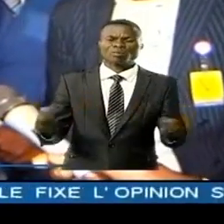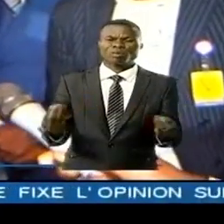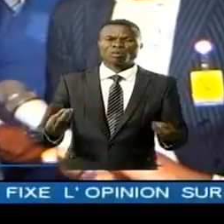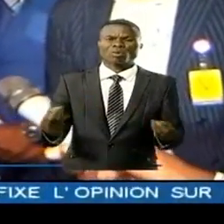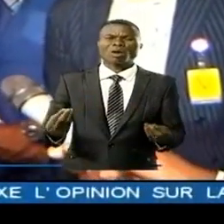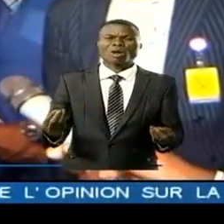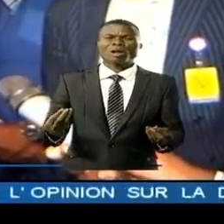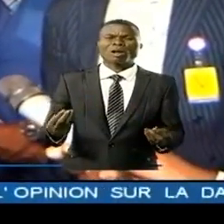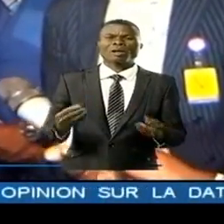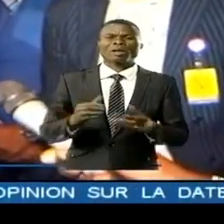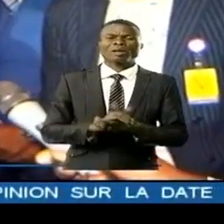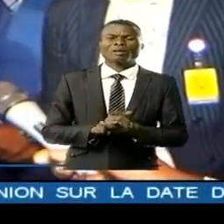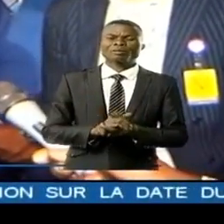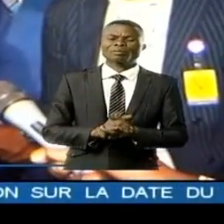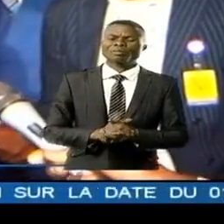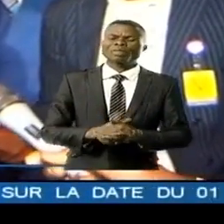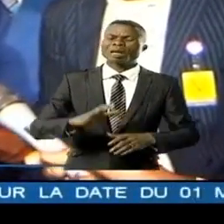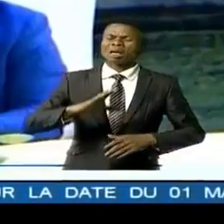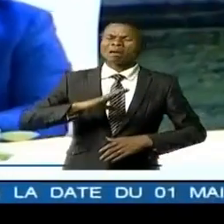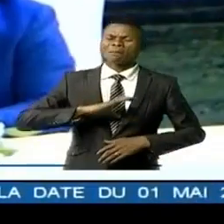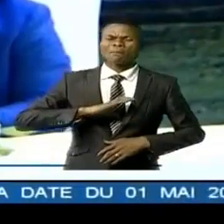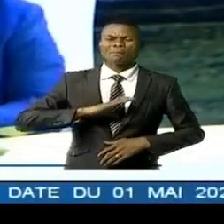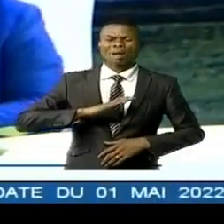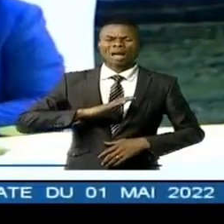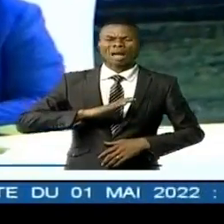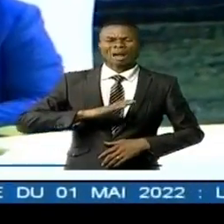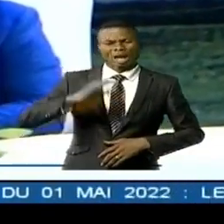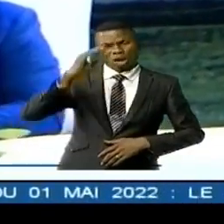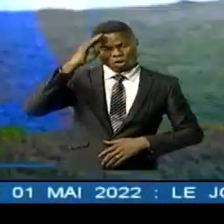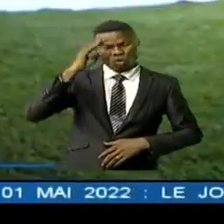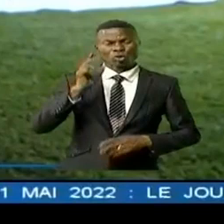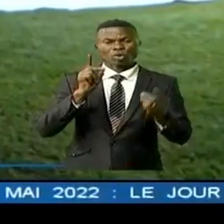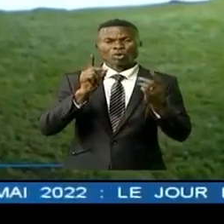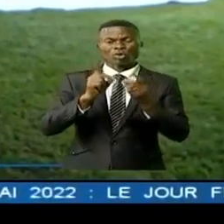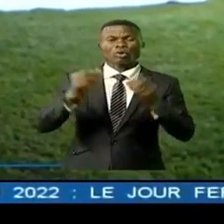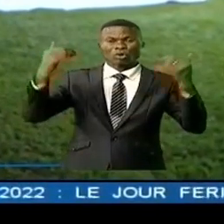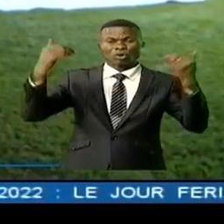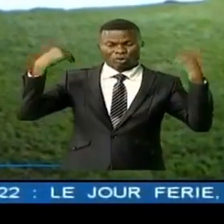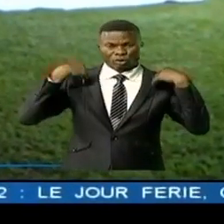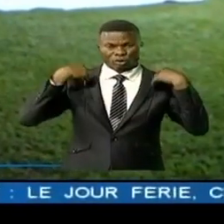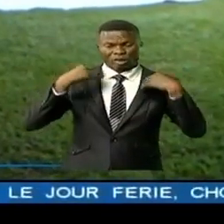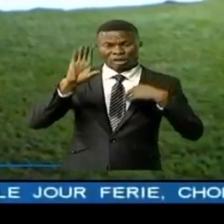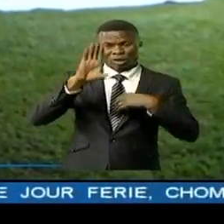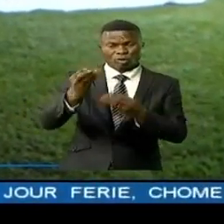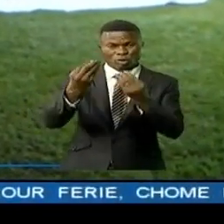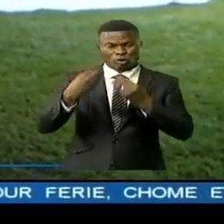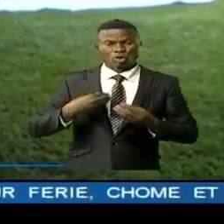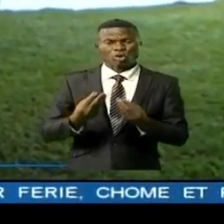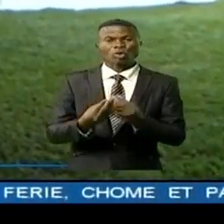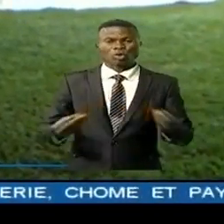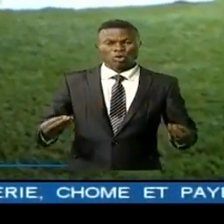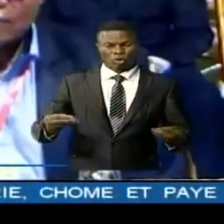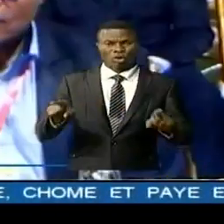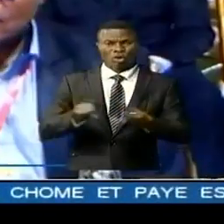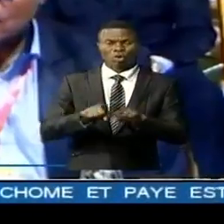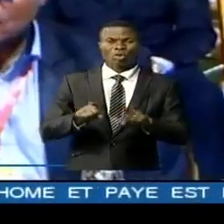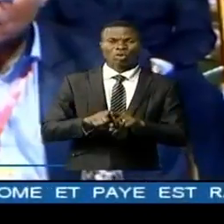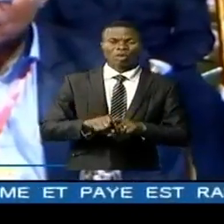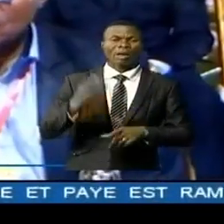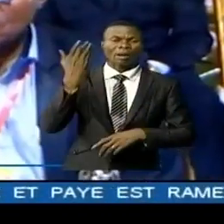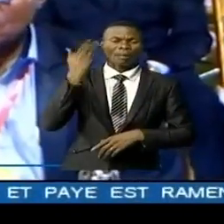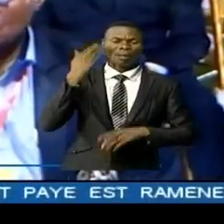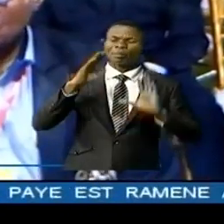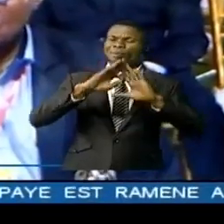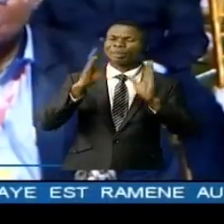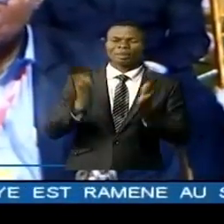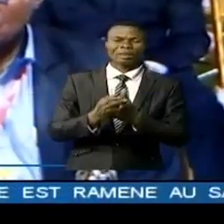renouveler ça nous fait honte nous sommes venus voir les chefs pour nous trouver une solution en tant qu est le papa de